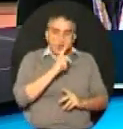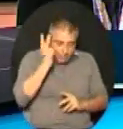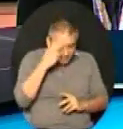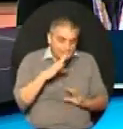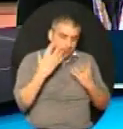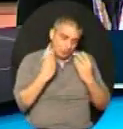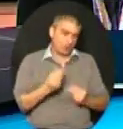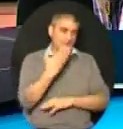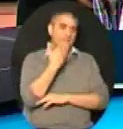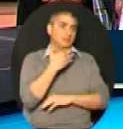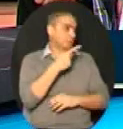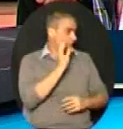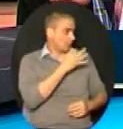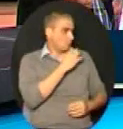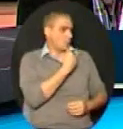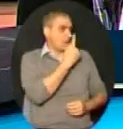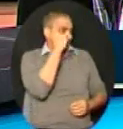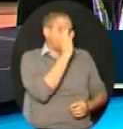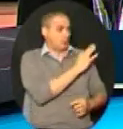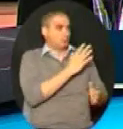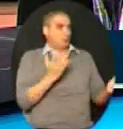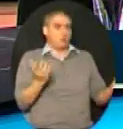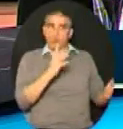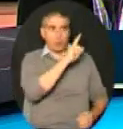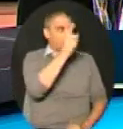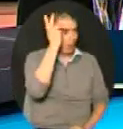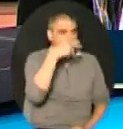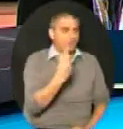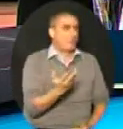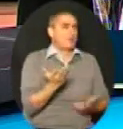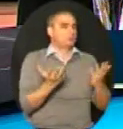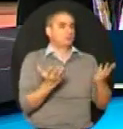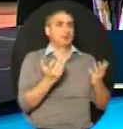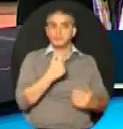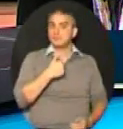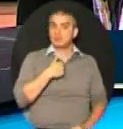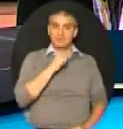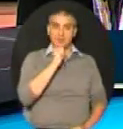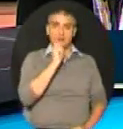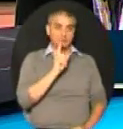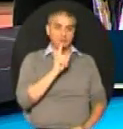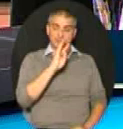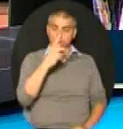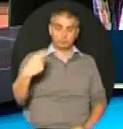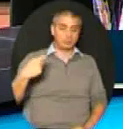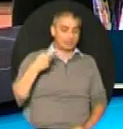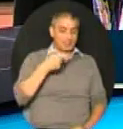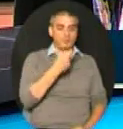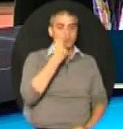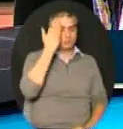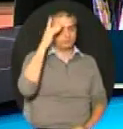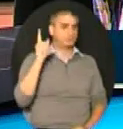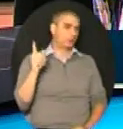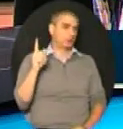מבין מה טוב למדינת ישראל. אבל עדיין מותר לו להביע את דעתו. אני שומע את דעתו היטב, אבל אני לא רוצה שיממנו אותה בכסף